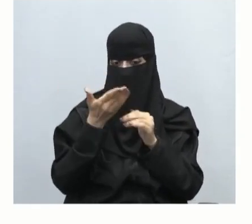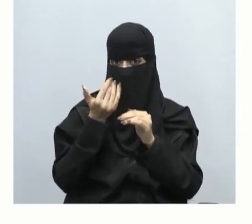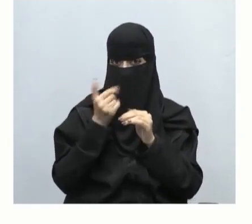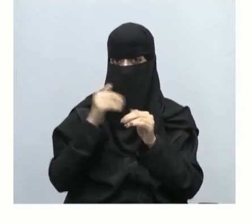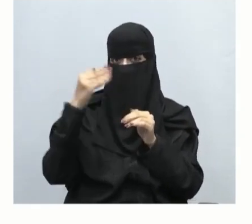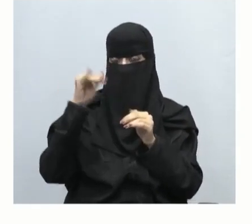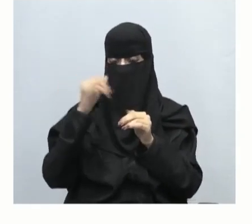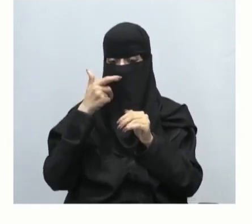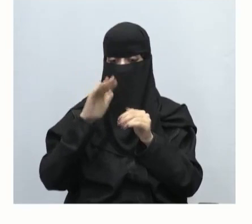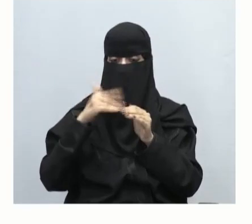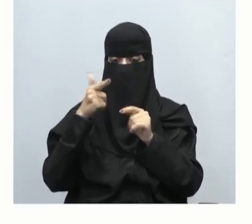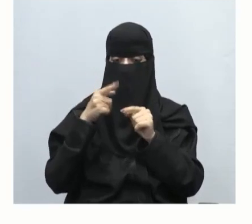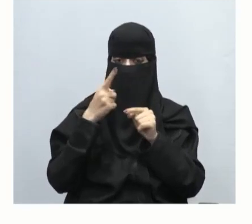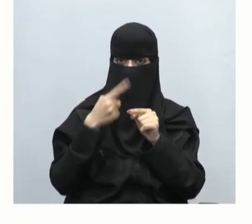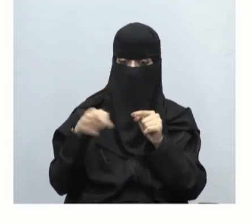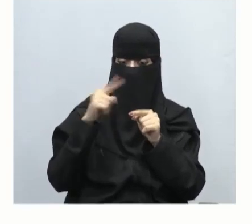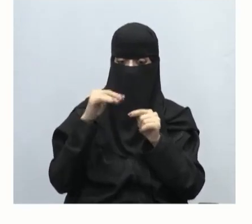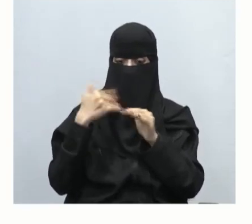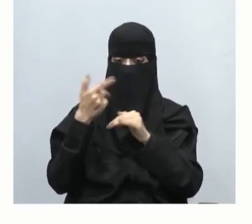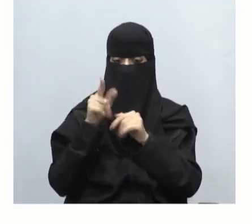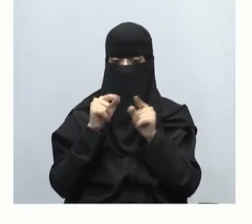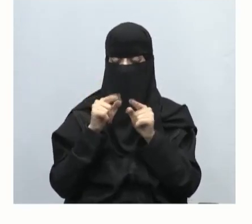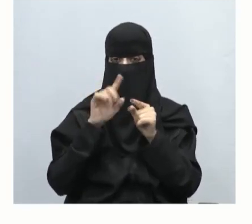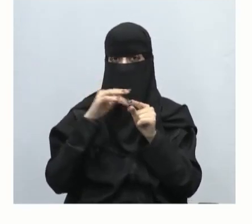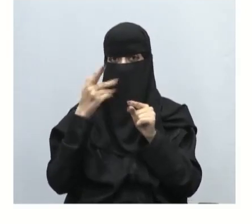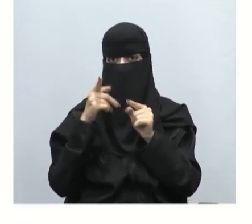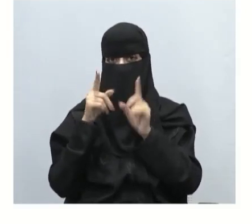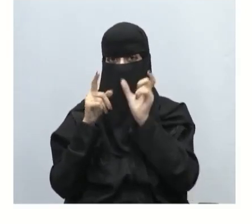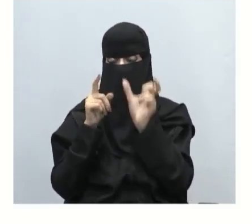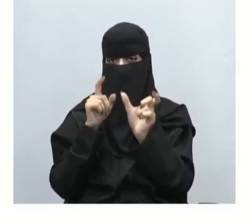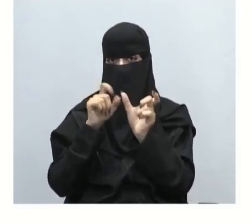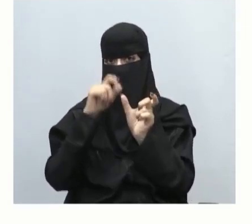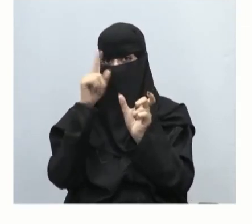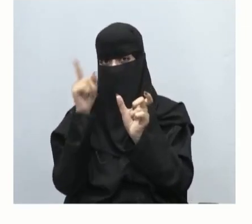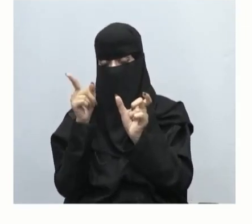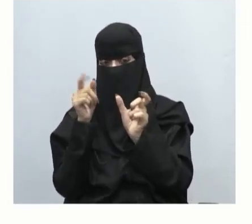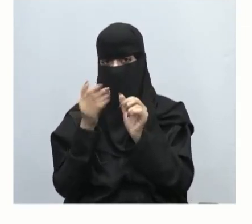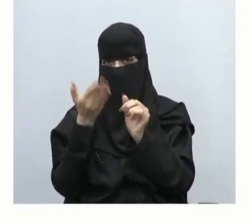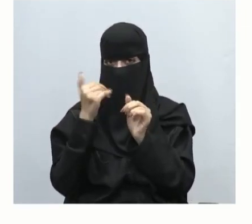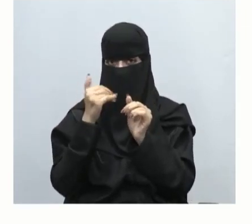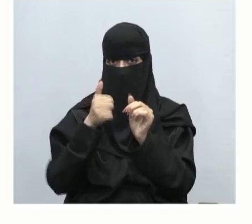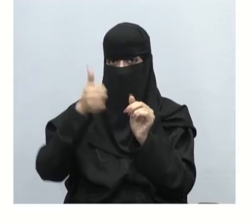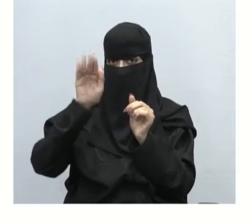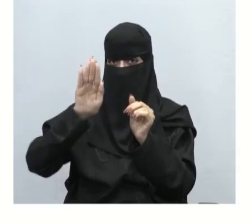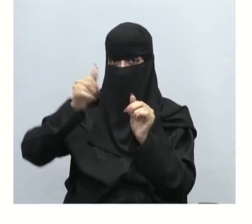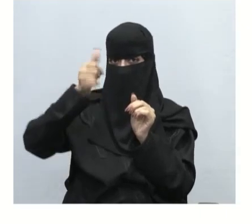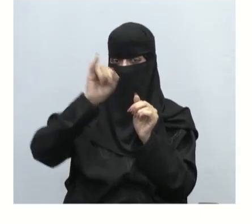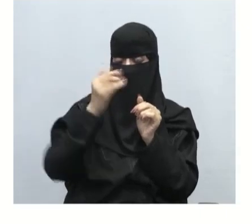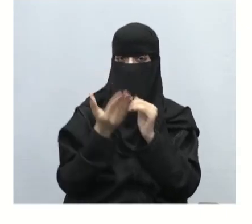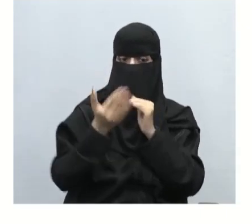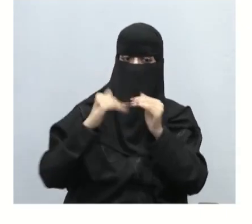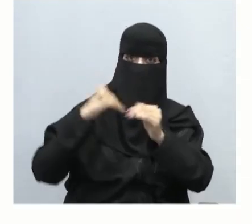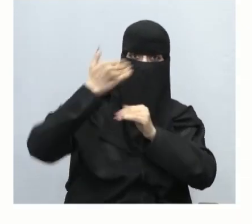ولكن بعد كل من ليث ومهند اسامه بعد كل من ليث